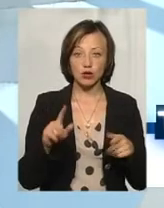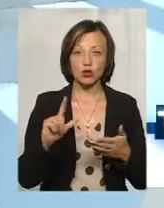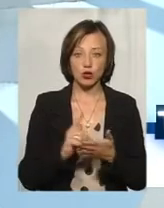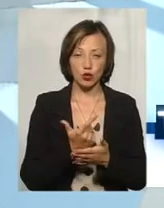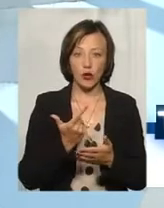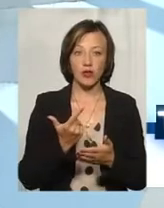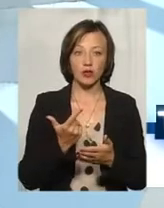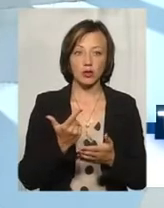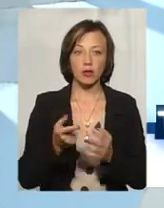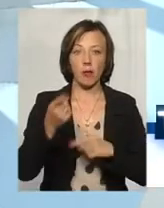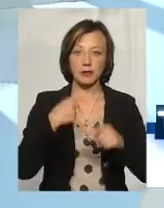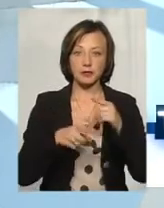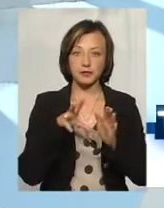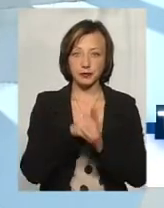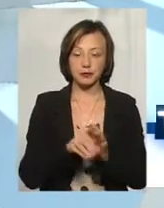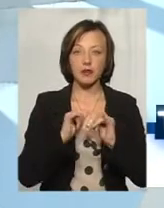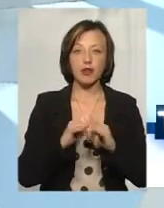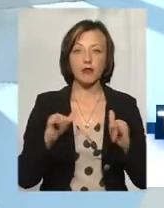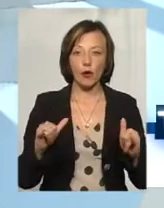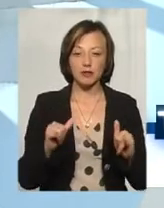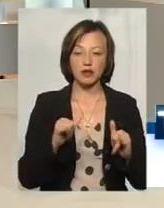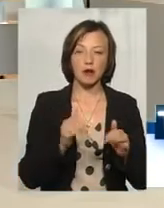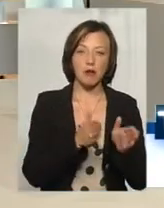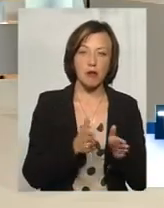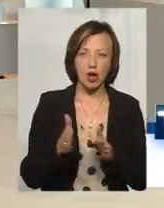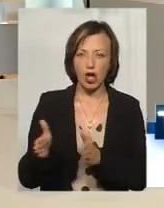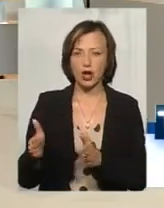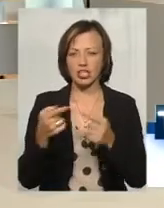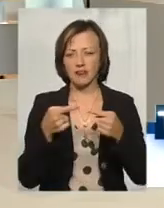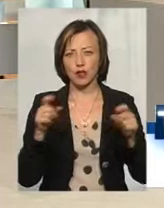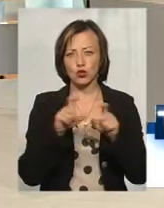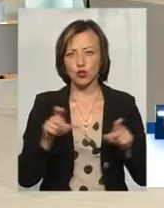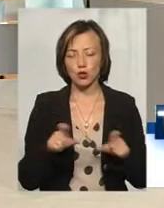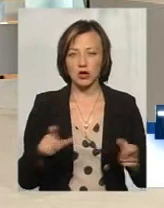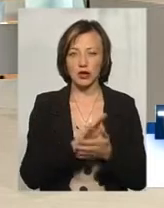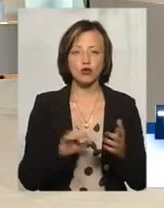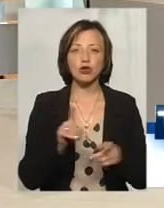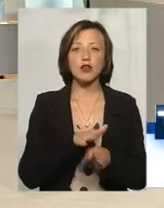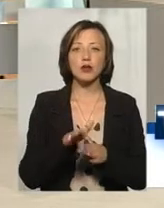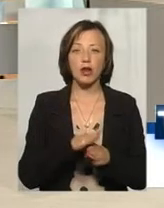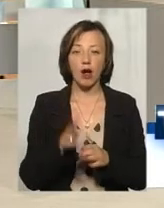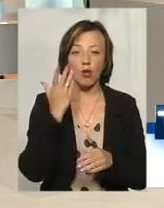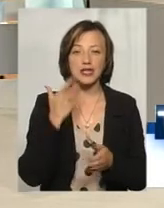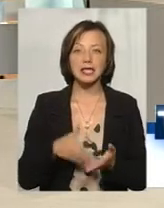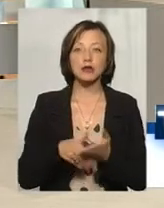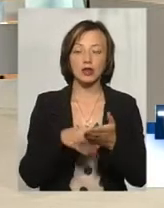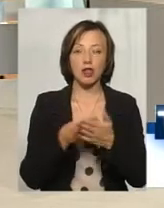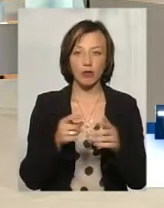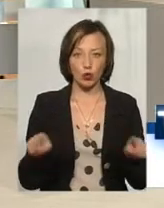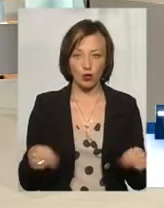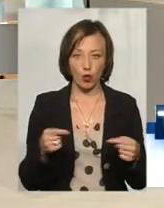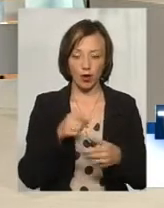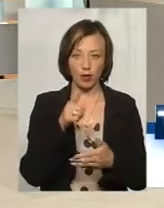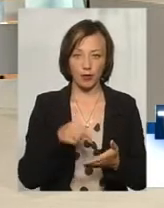знов реінвестувати, наприклад, в розвиток тих самих мереж, інфраструктури і так далі. Що відбувається при стимулюючому тарифоутворенні?